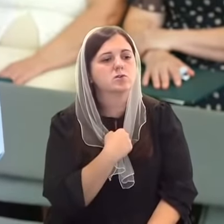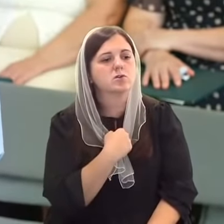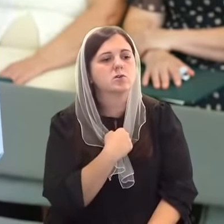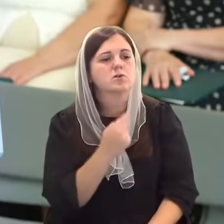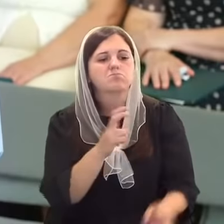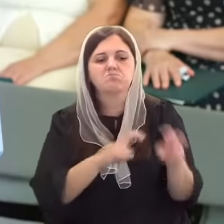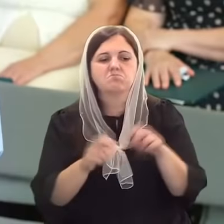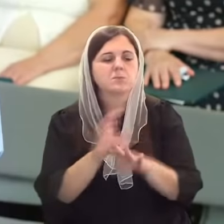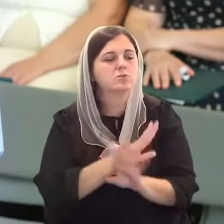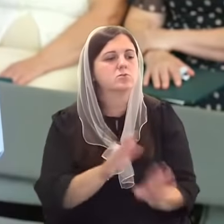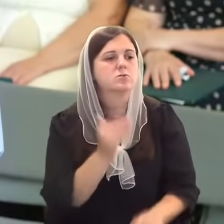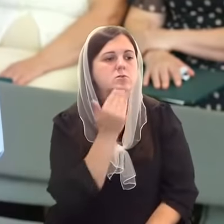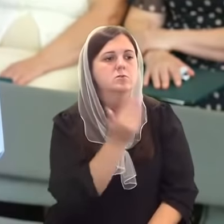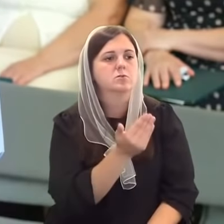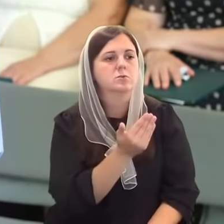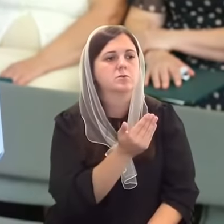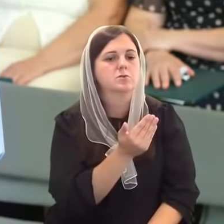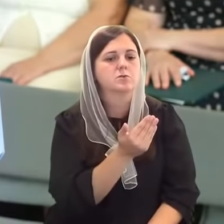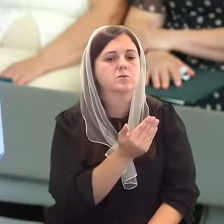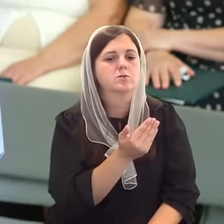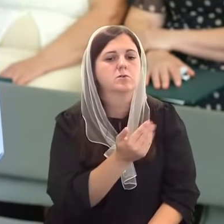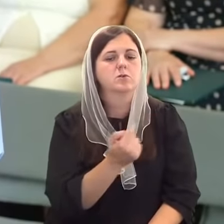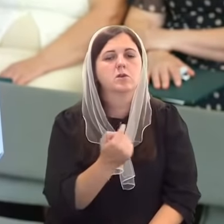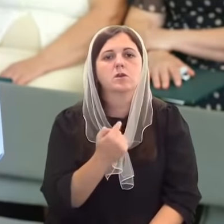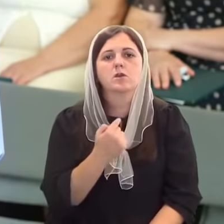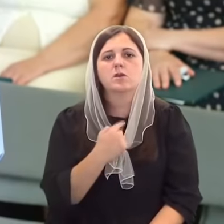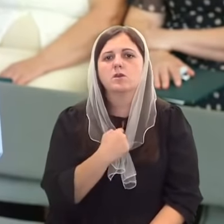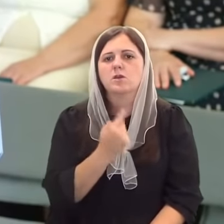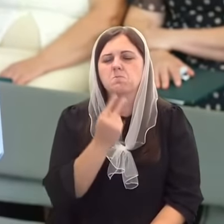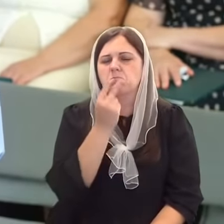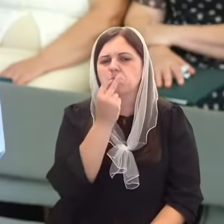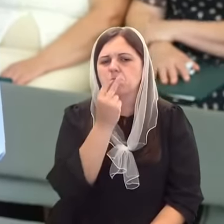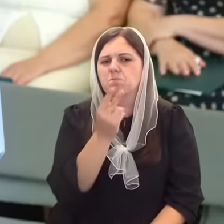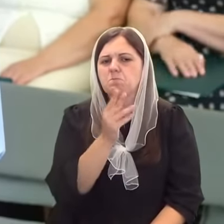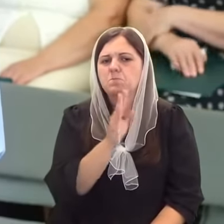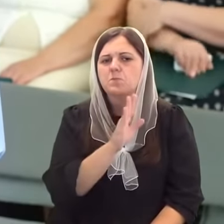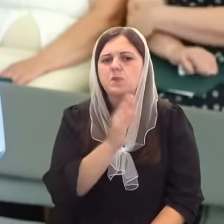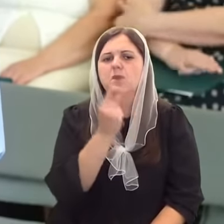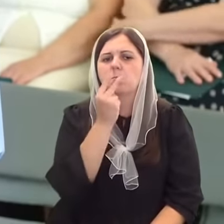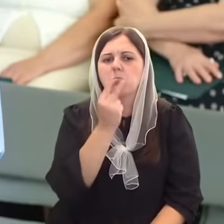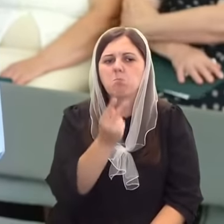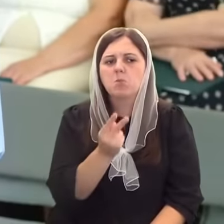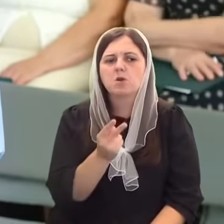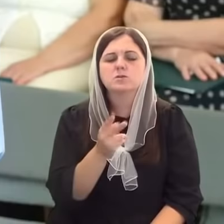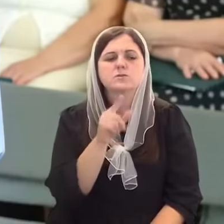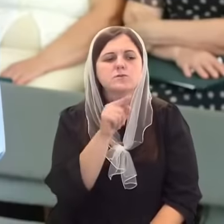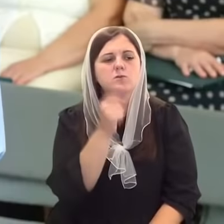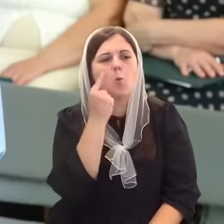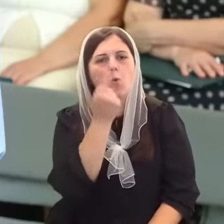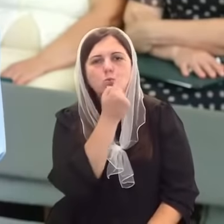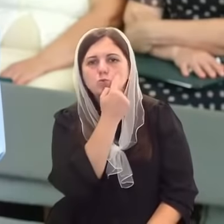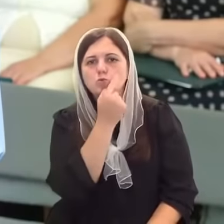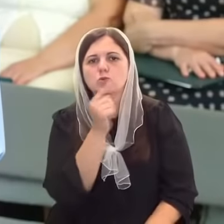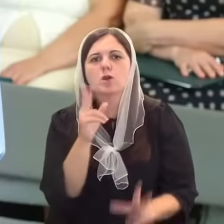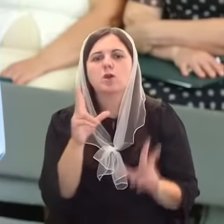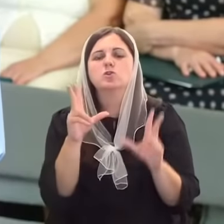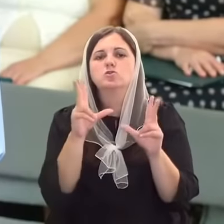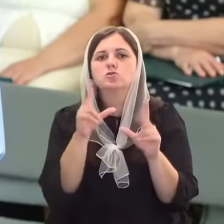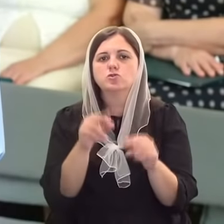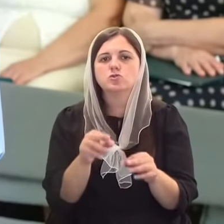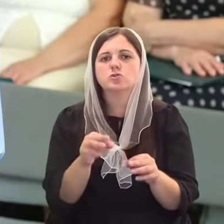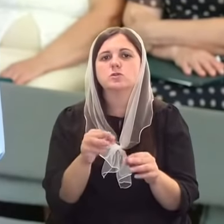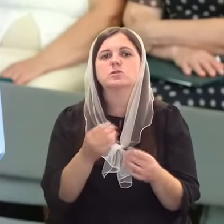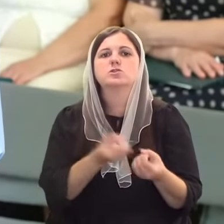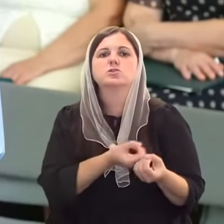не искала тебя. Друзья, я видел в ее глазах честность, искренность. Я видел, что это не